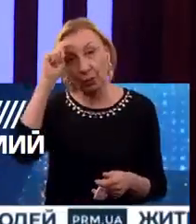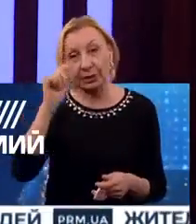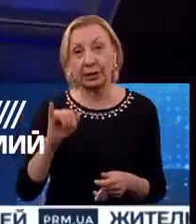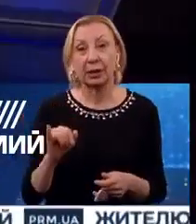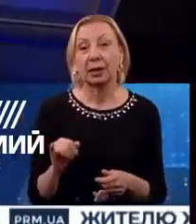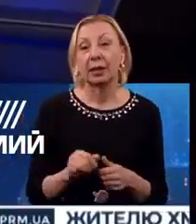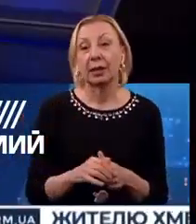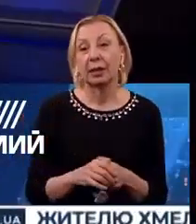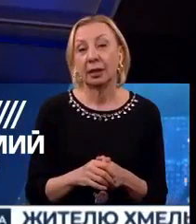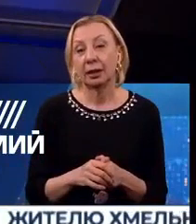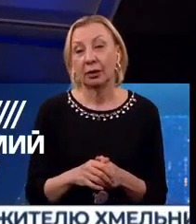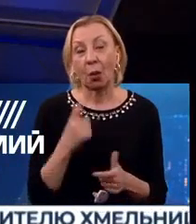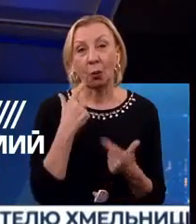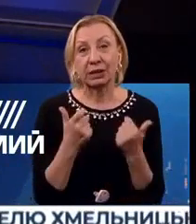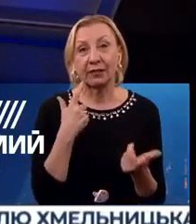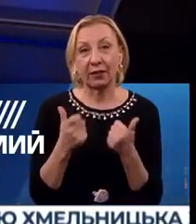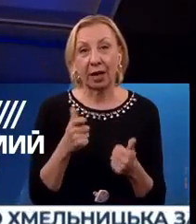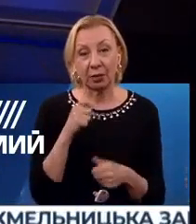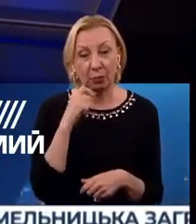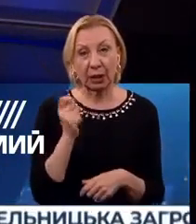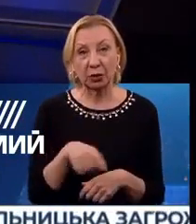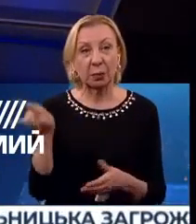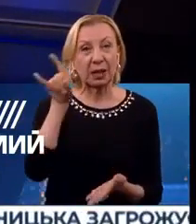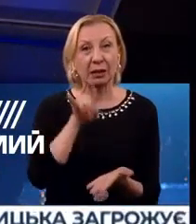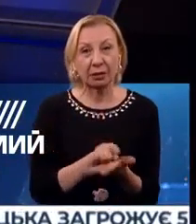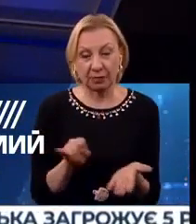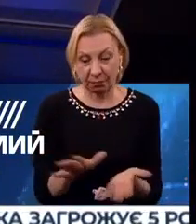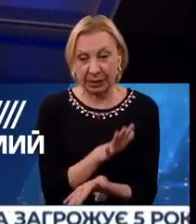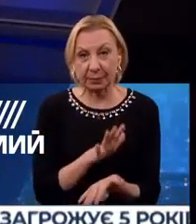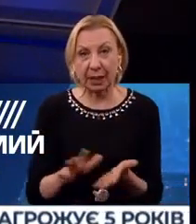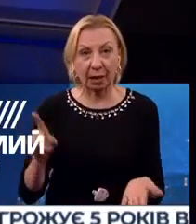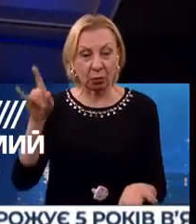з Сумщини і обзиває країну, прилетів безплатно на